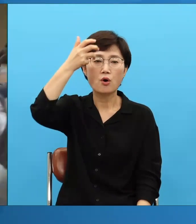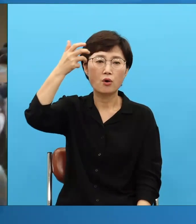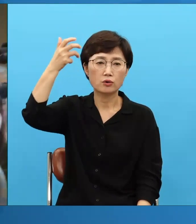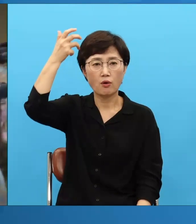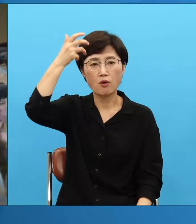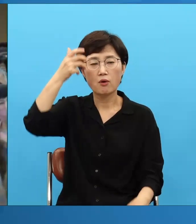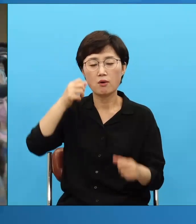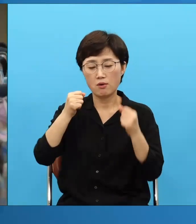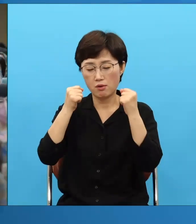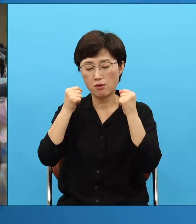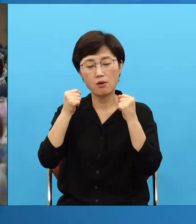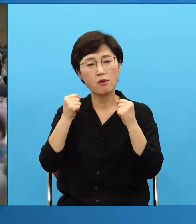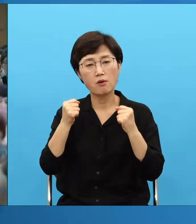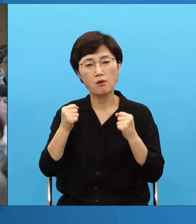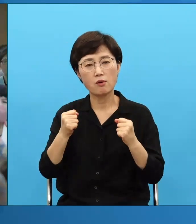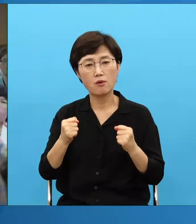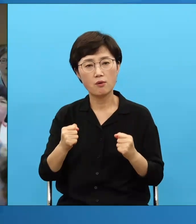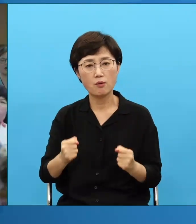성령이